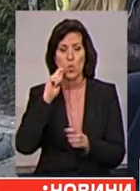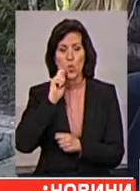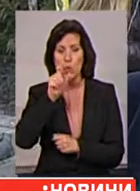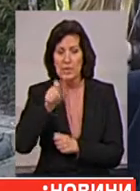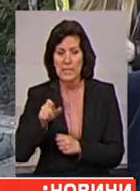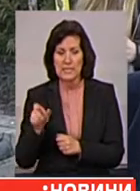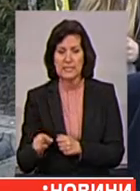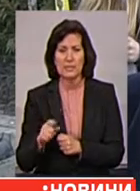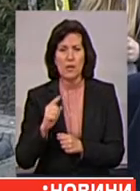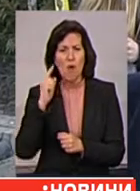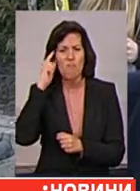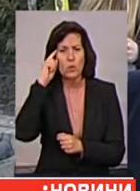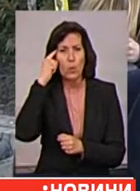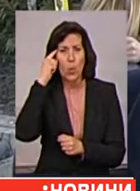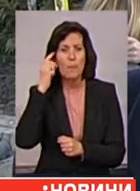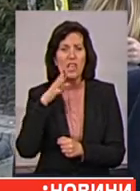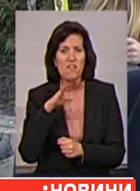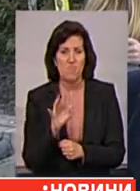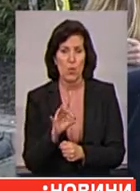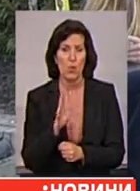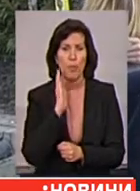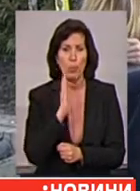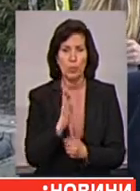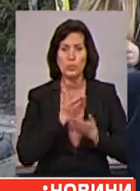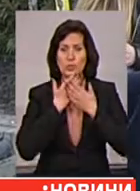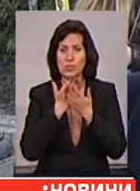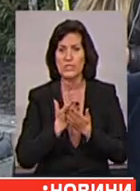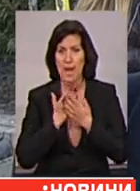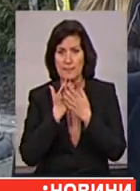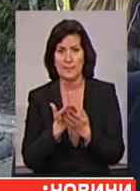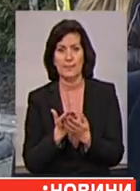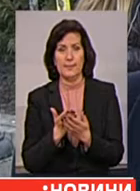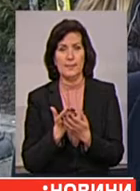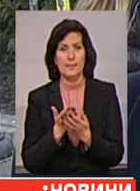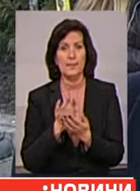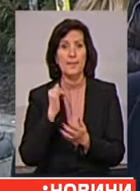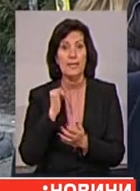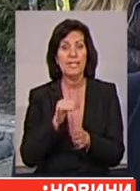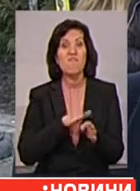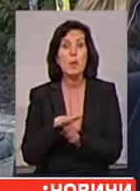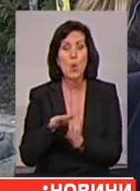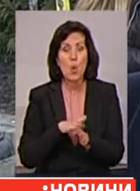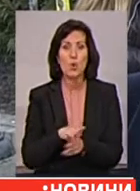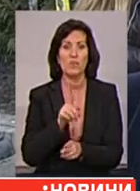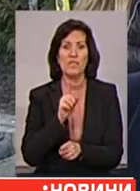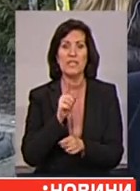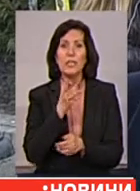українці вдумливо будуть читати і виконувати